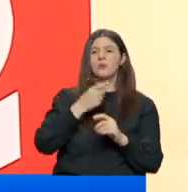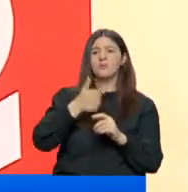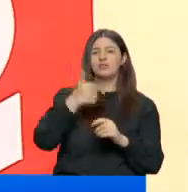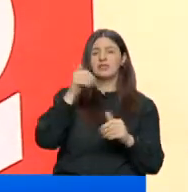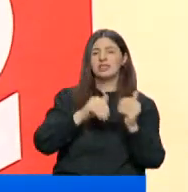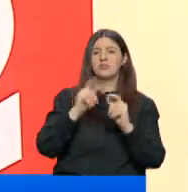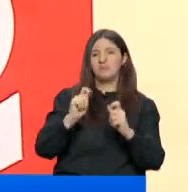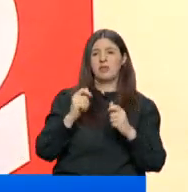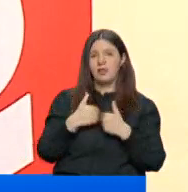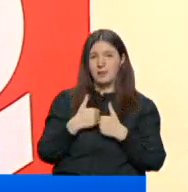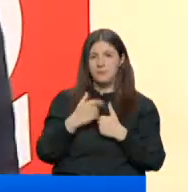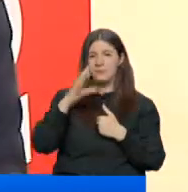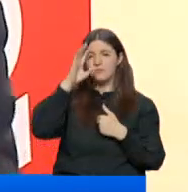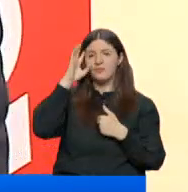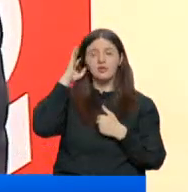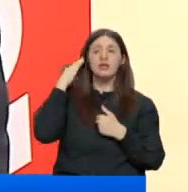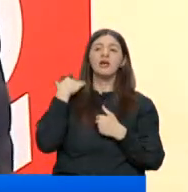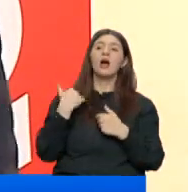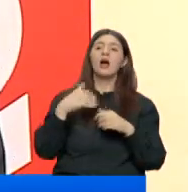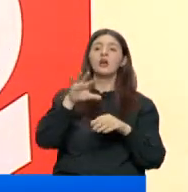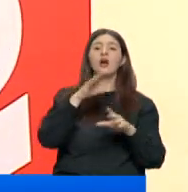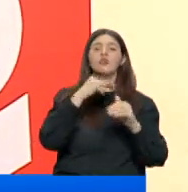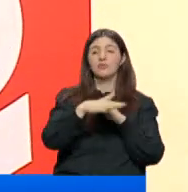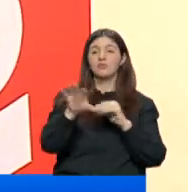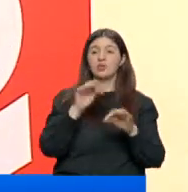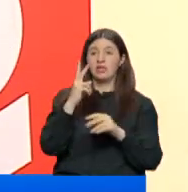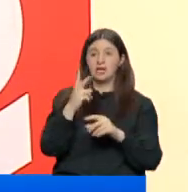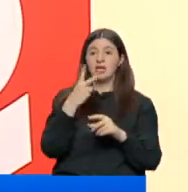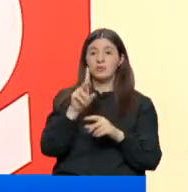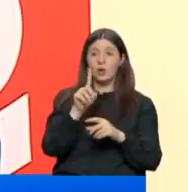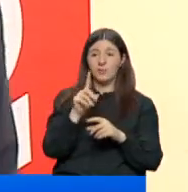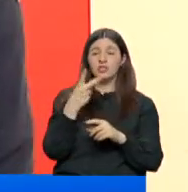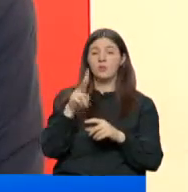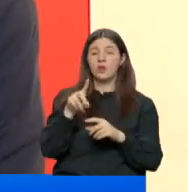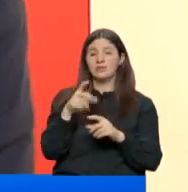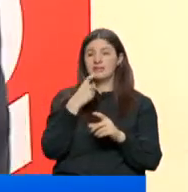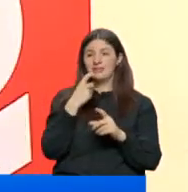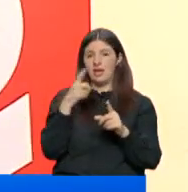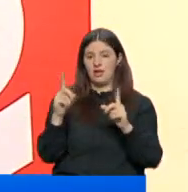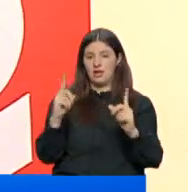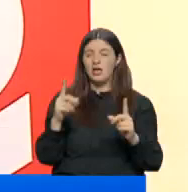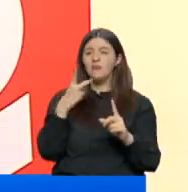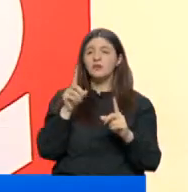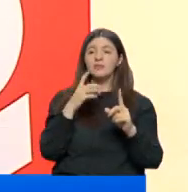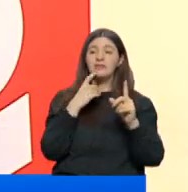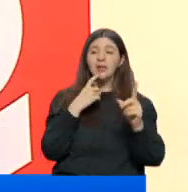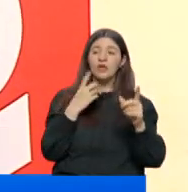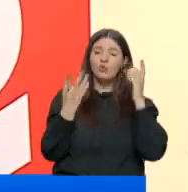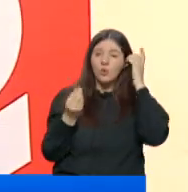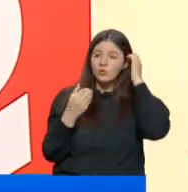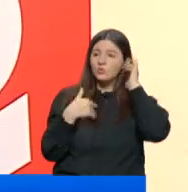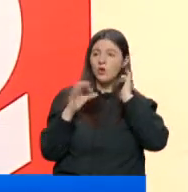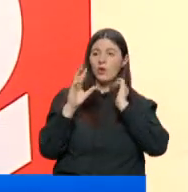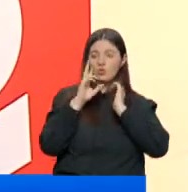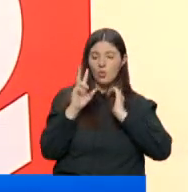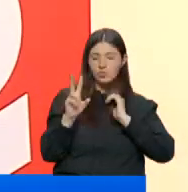seçimi yaptık biz. Halkın seçtiği iki Cumhurbaşkanlığı seçimi yaptık. 2015 ve 2018 seçimleri. Şimdi 2015 seçimlerinde ne oldu? Biz şunu